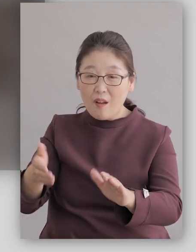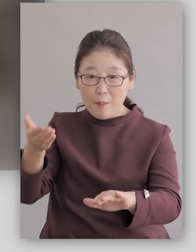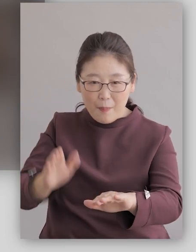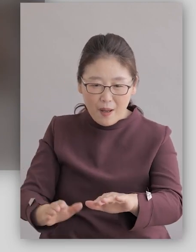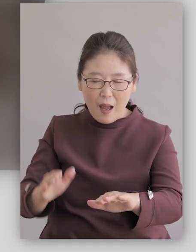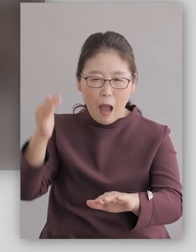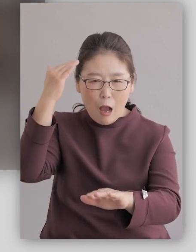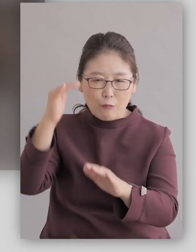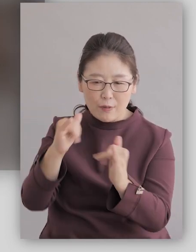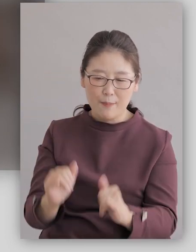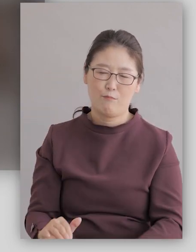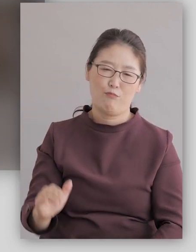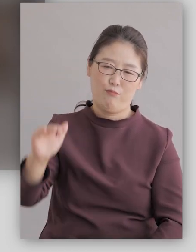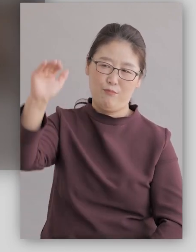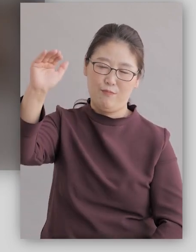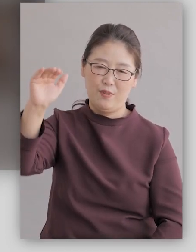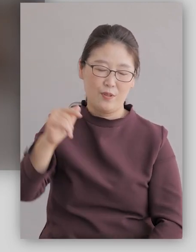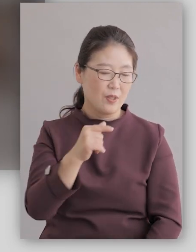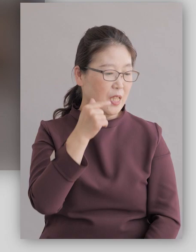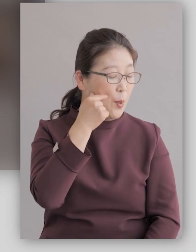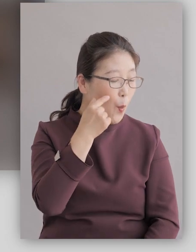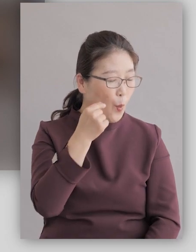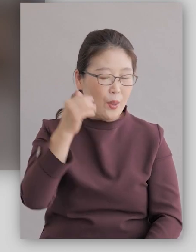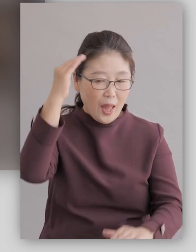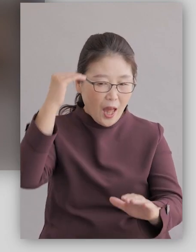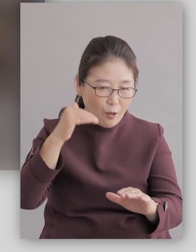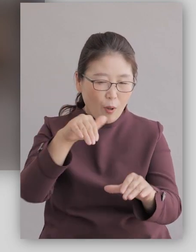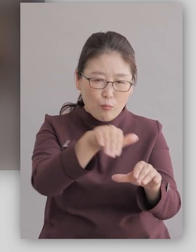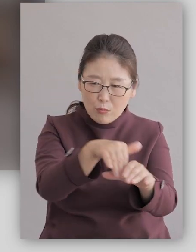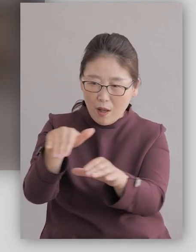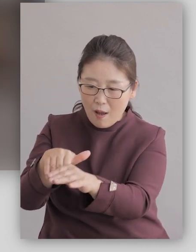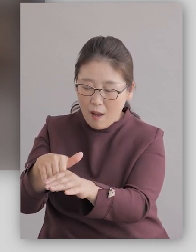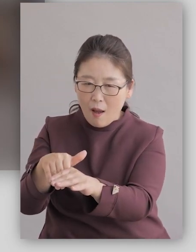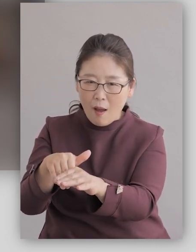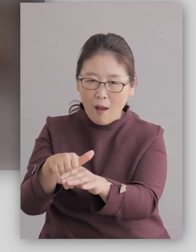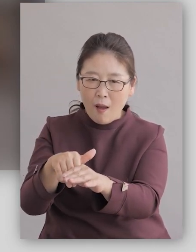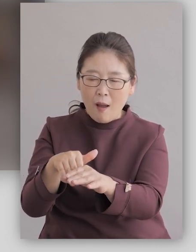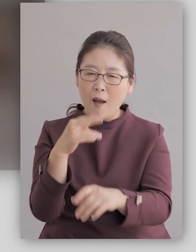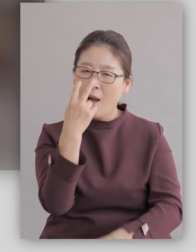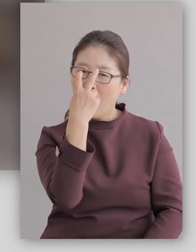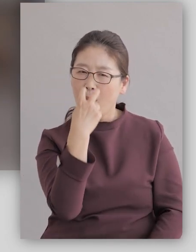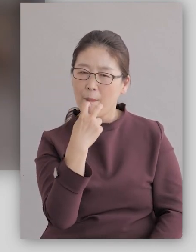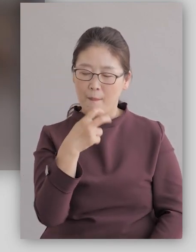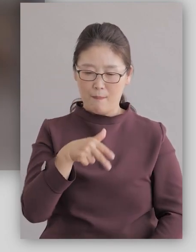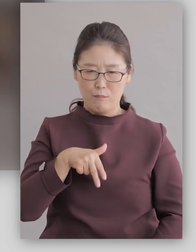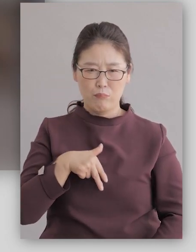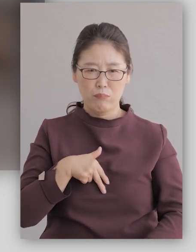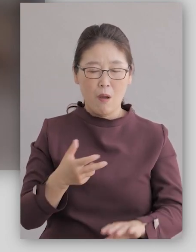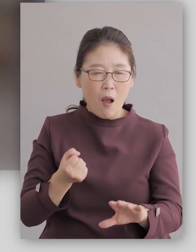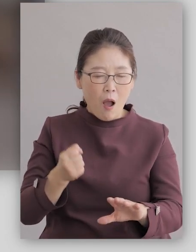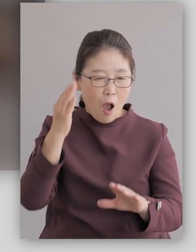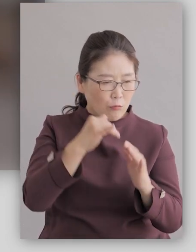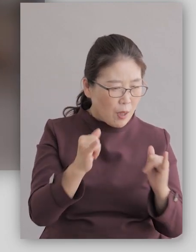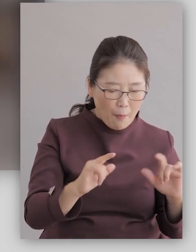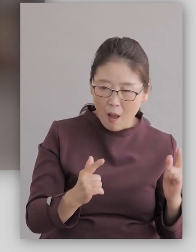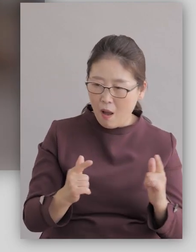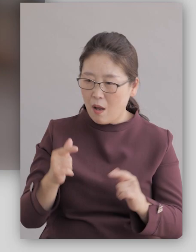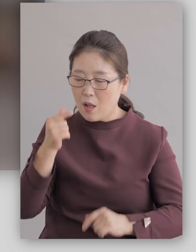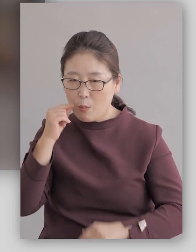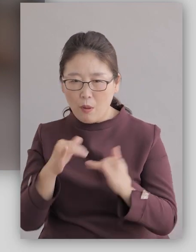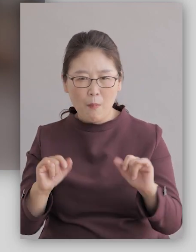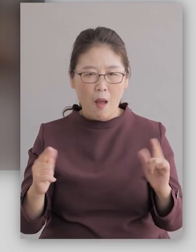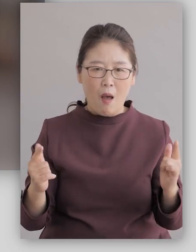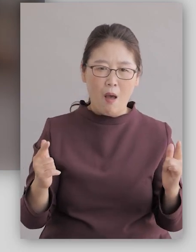그래서 일본과 한국의 문화에서 그 이중 정체성, 사회적인 이런 관계에서 한국인도 아니고 일본인도